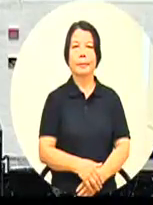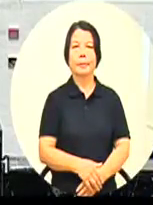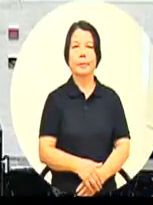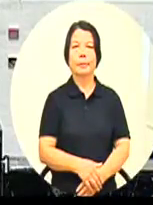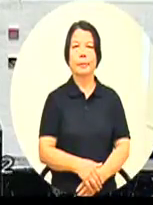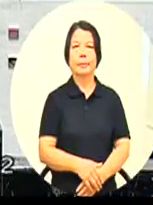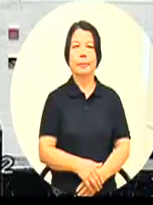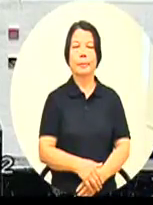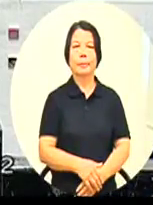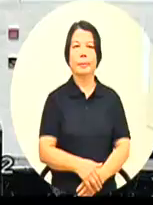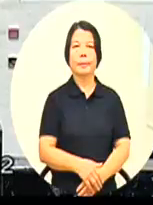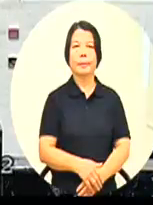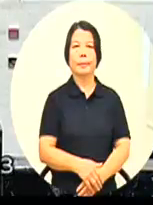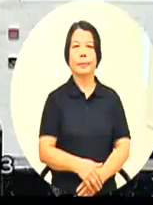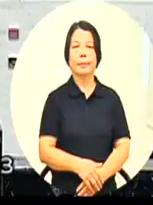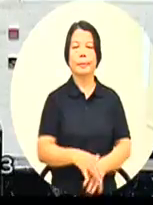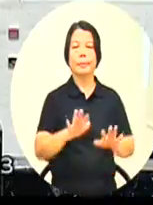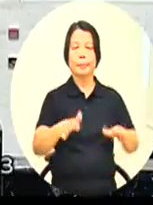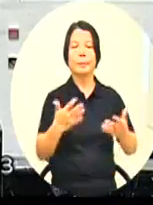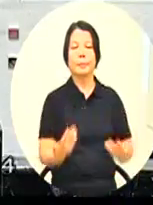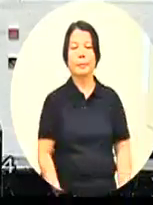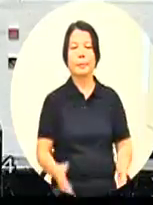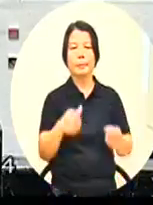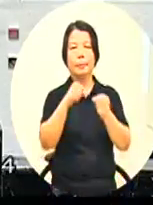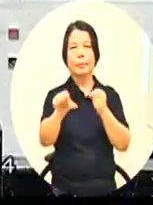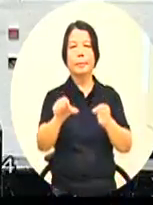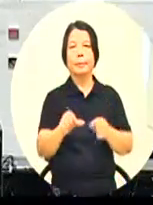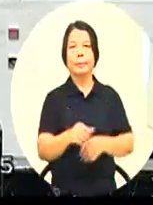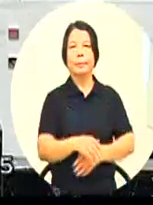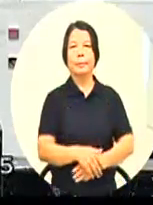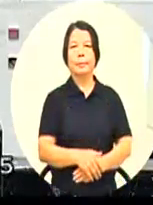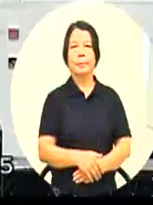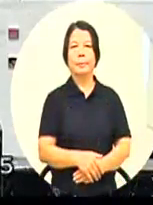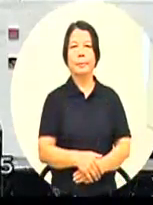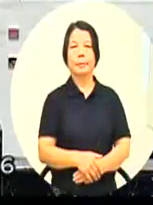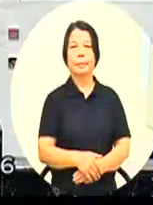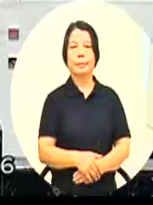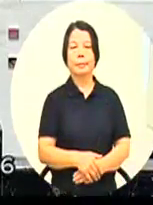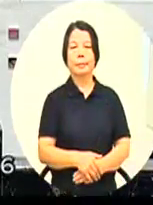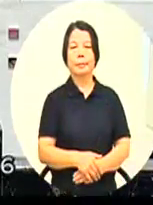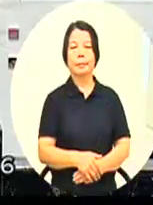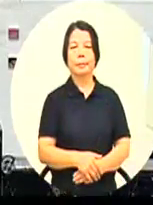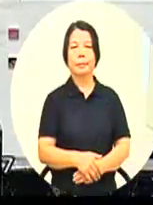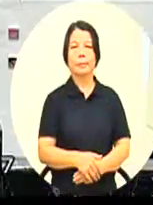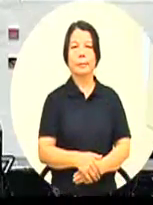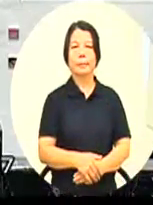点头，没关系。好，那我们先休息5分钟就好了吧，然后马上回来。